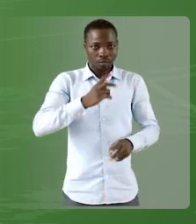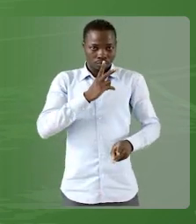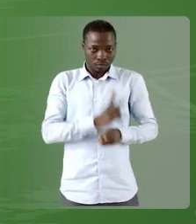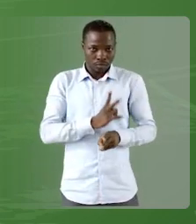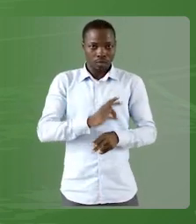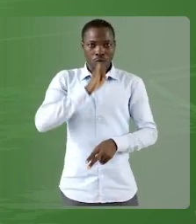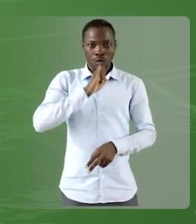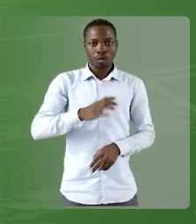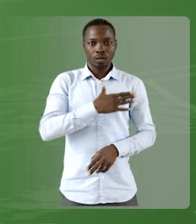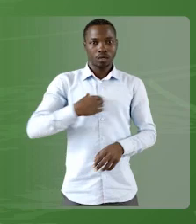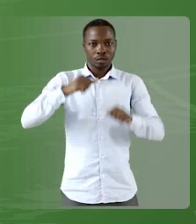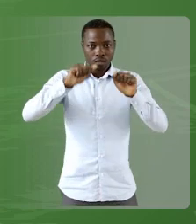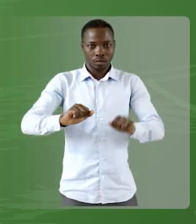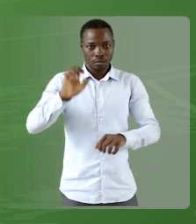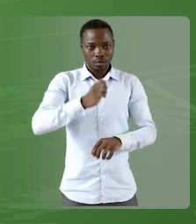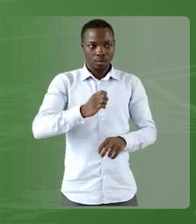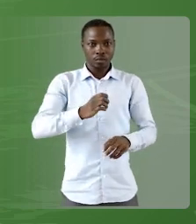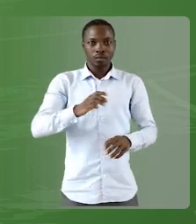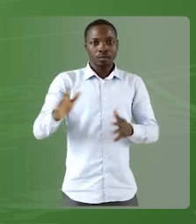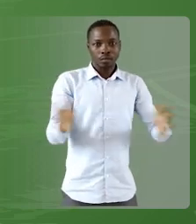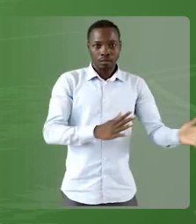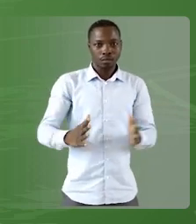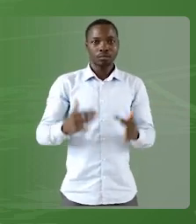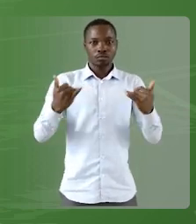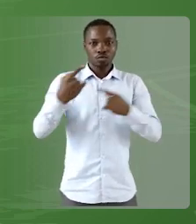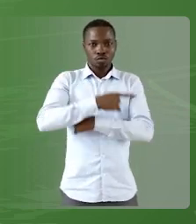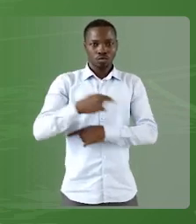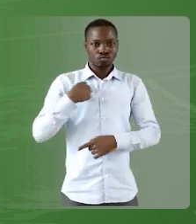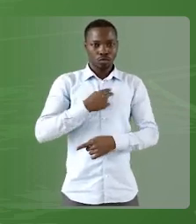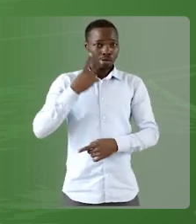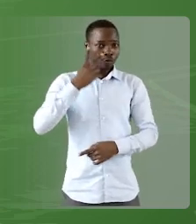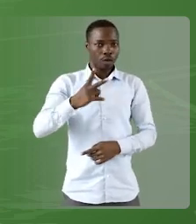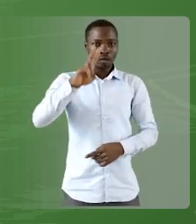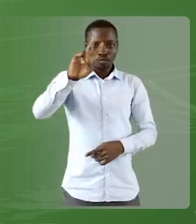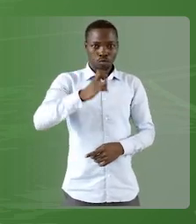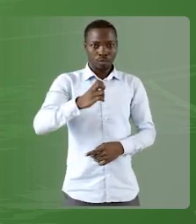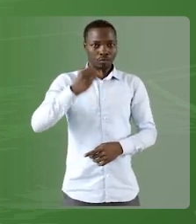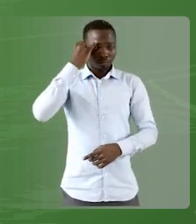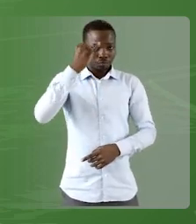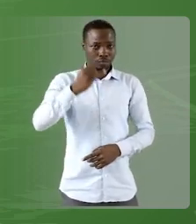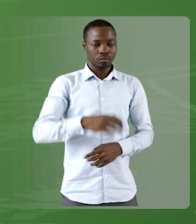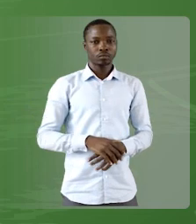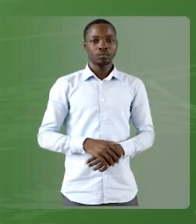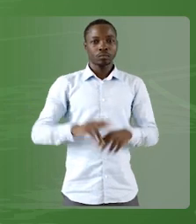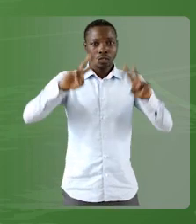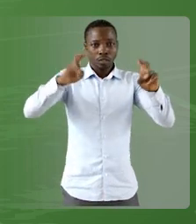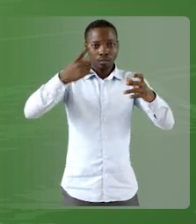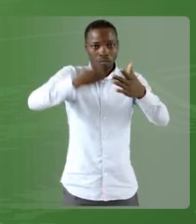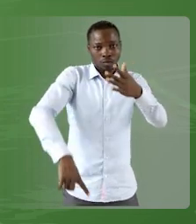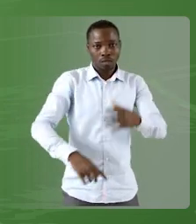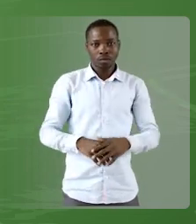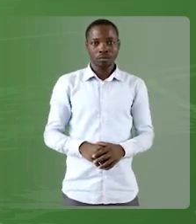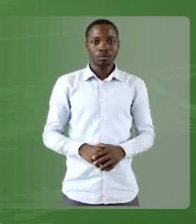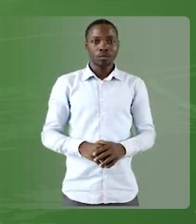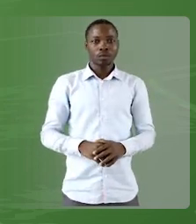en eau et la capacité en air. Aujourd'hui, nous allons vérifier la deuxième hypothèse intitulée